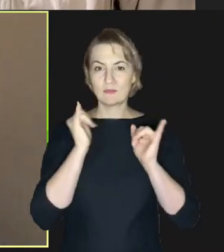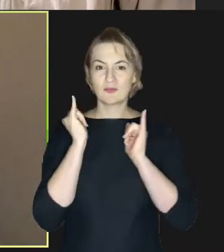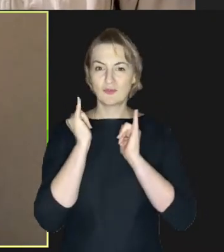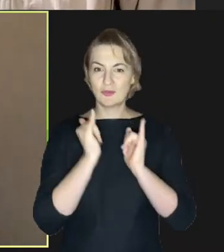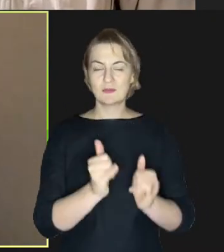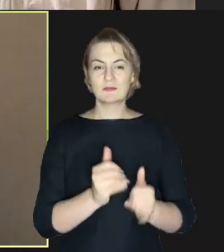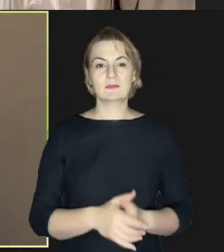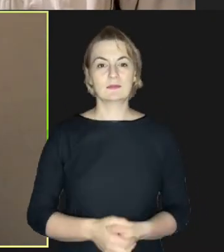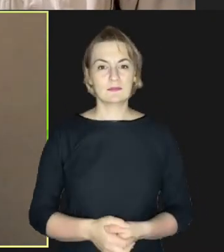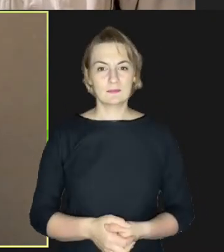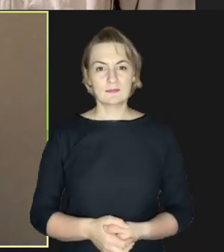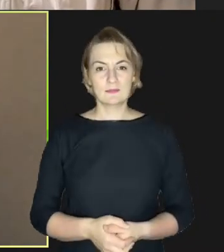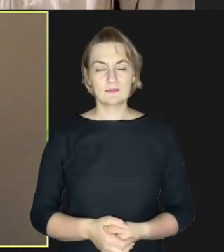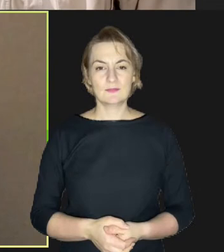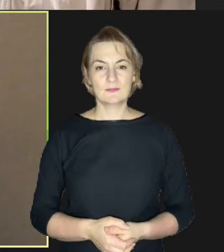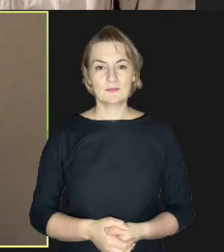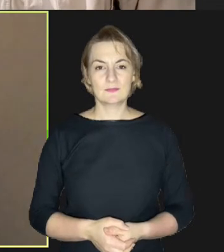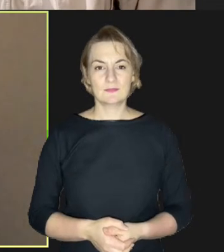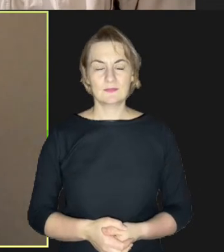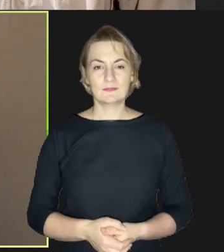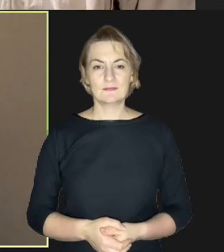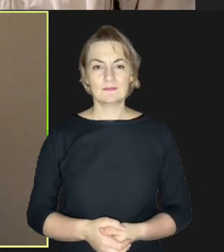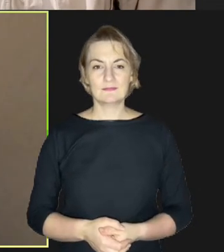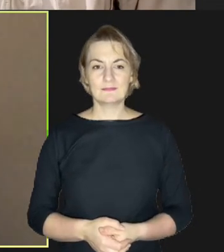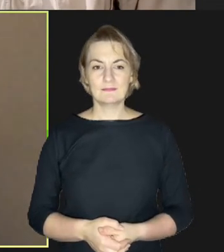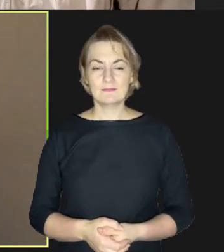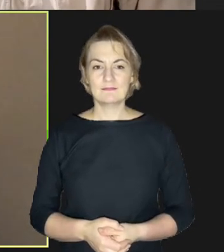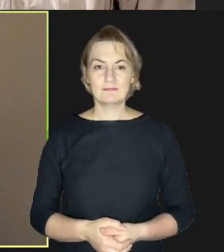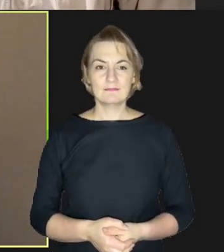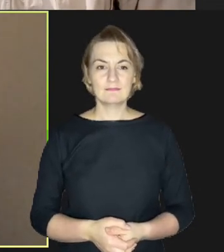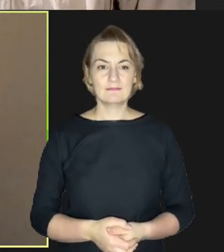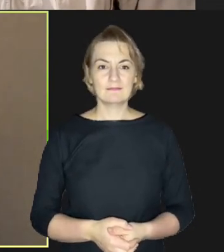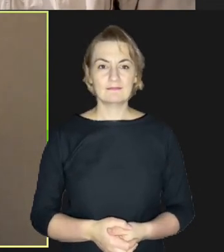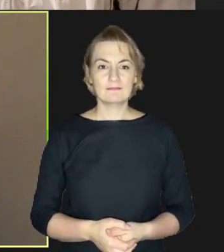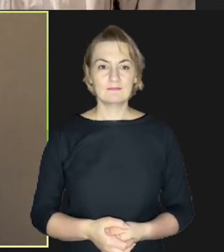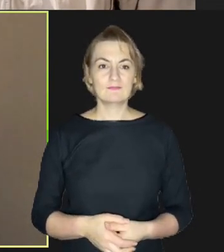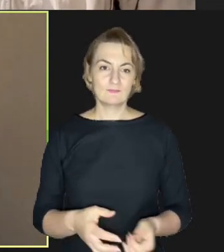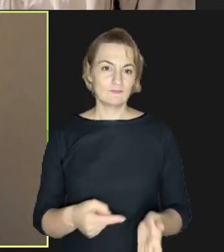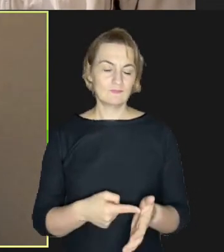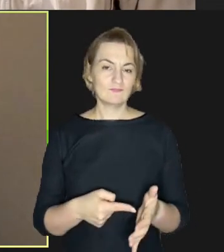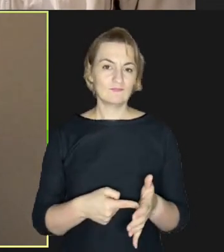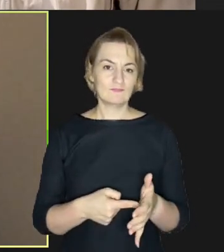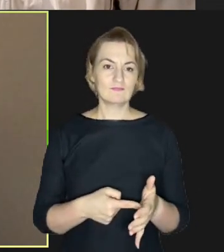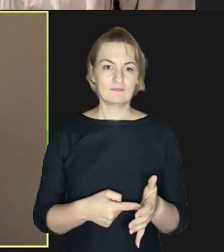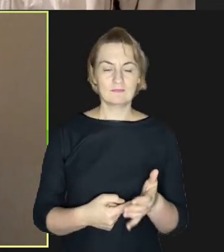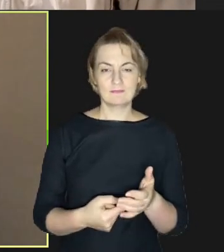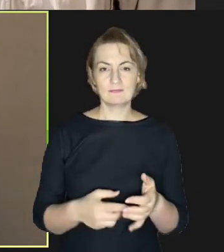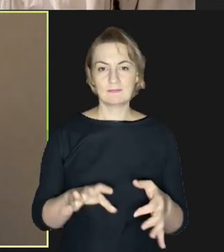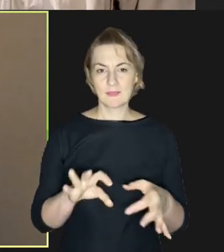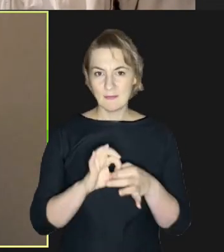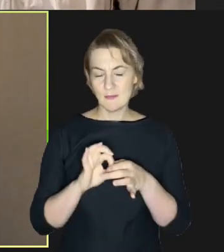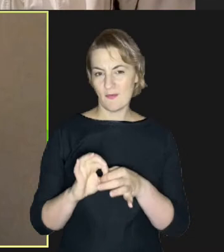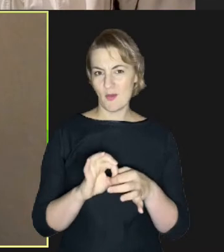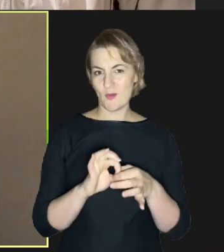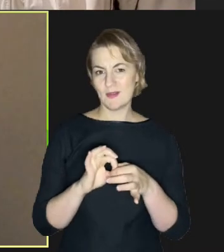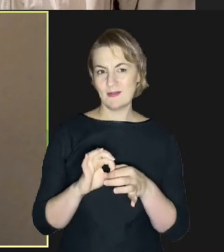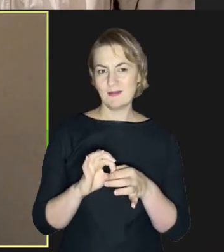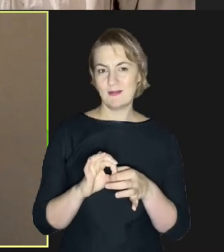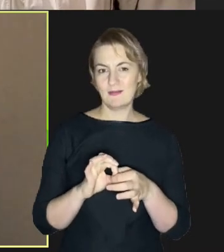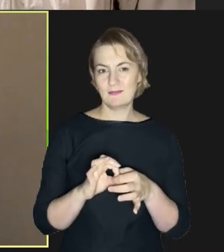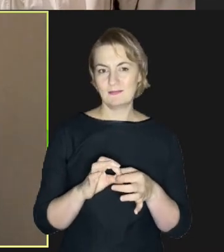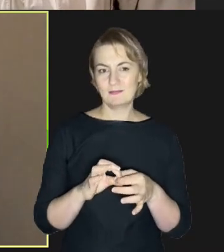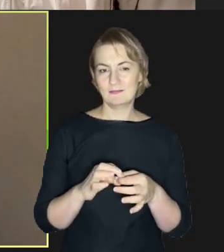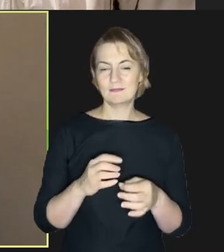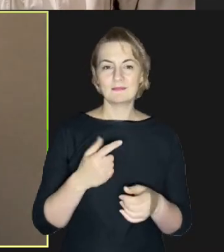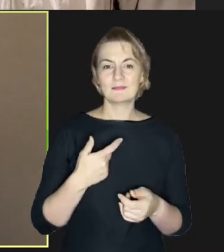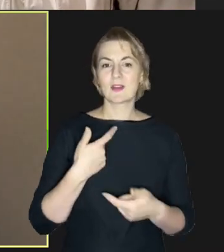No i to czyń dobro, no, no to jest wtedy z reguły związane jakoś z tym, co